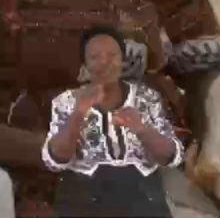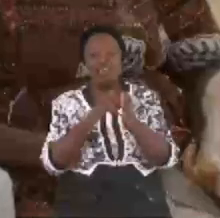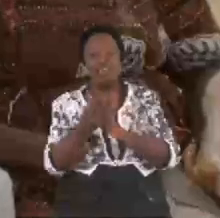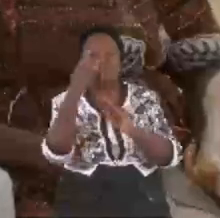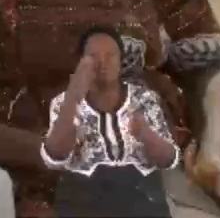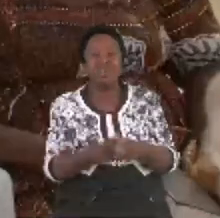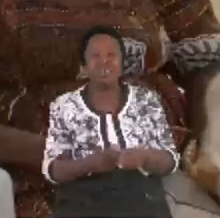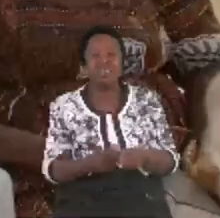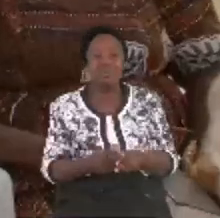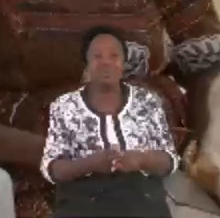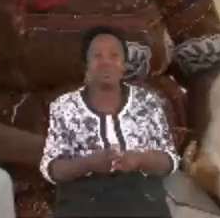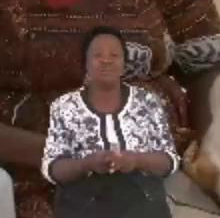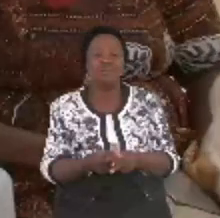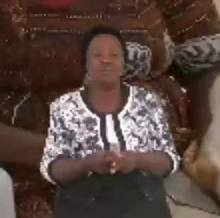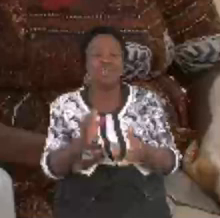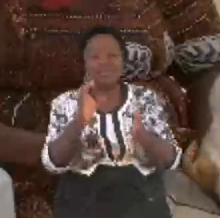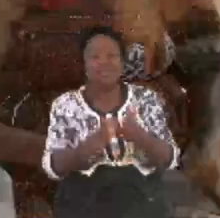Jésus.